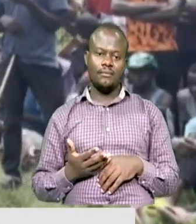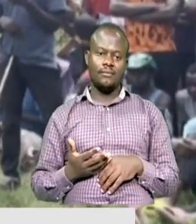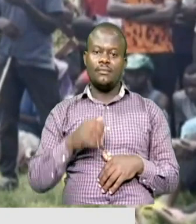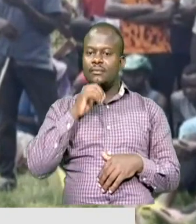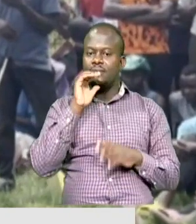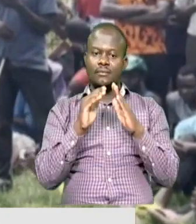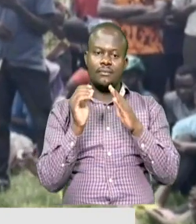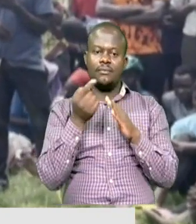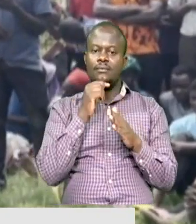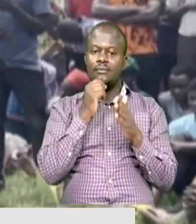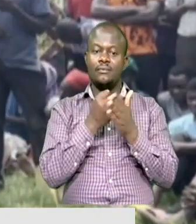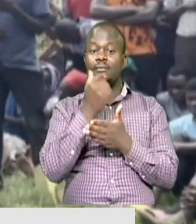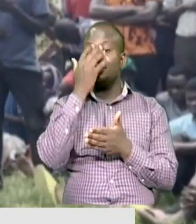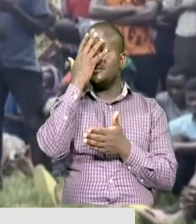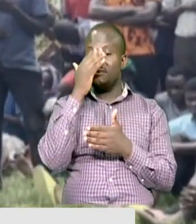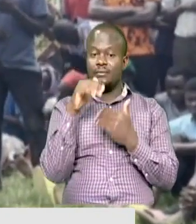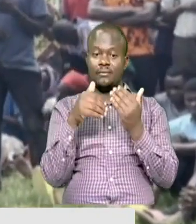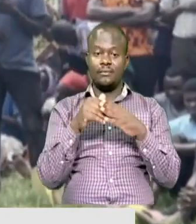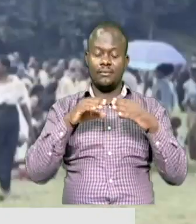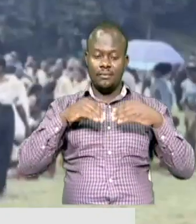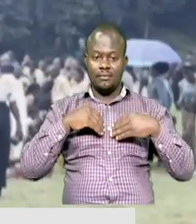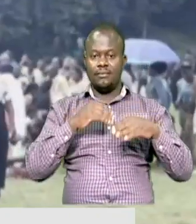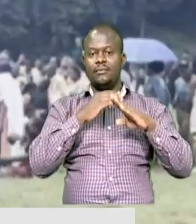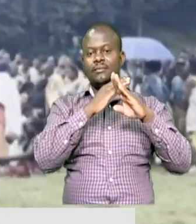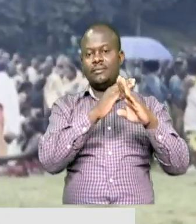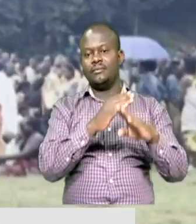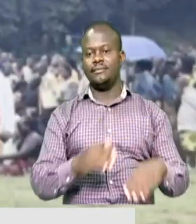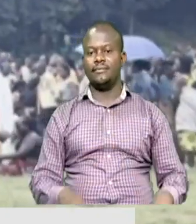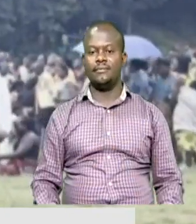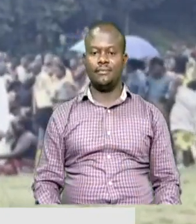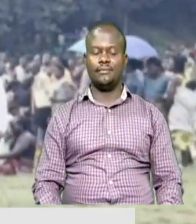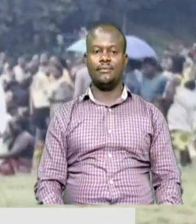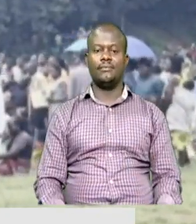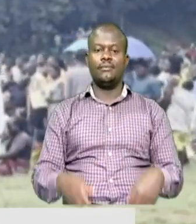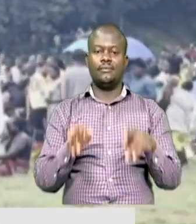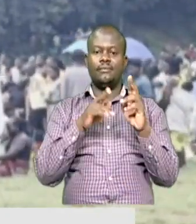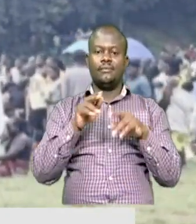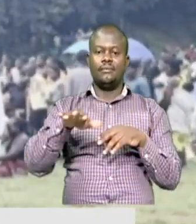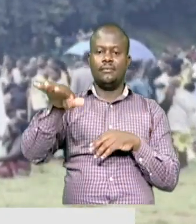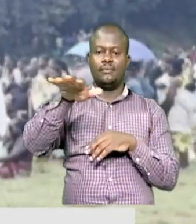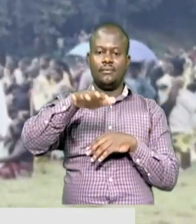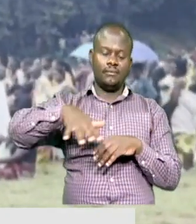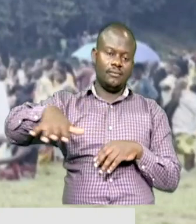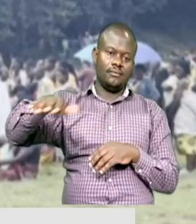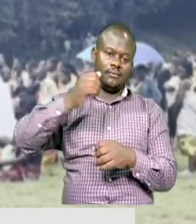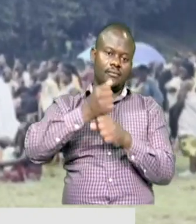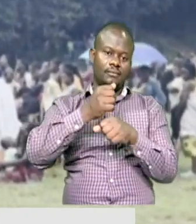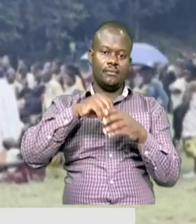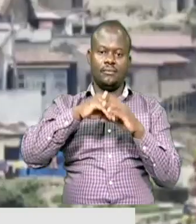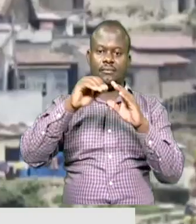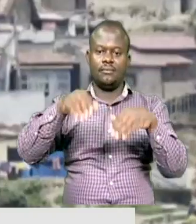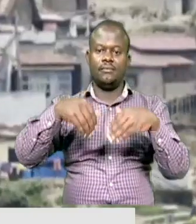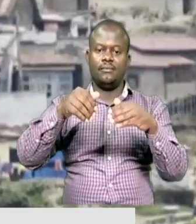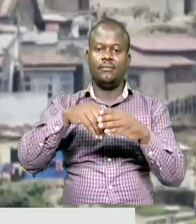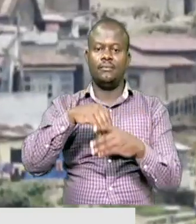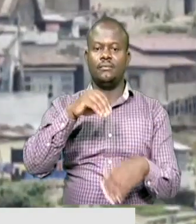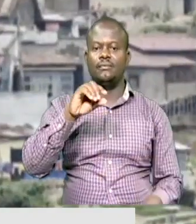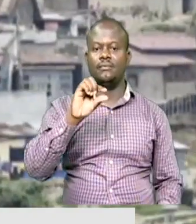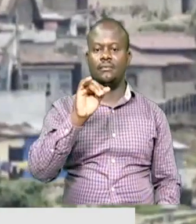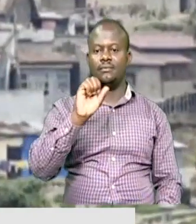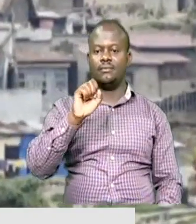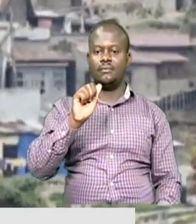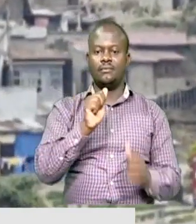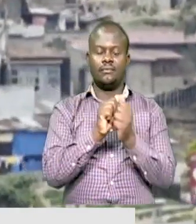isoni? Mureke rero tubirwanye. Ubundi aka gace kakuremo umuganda ka Gisa ndetse na